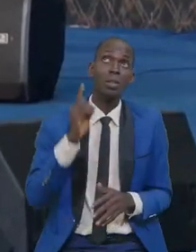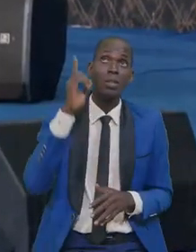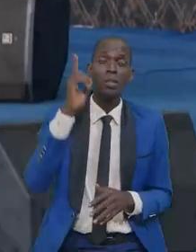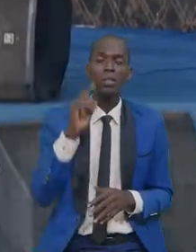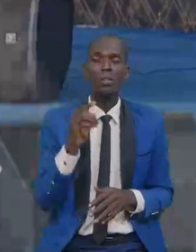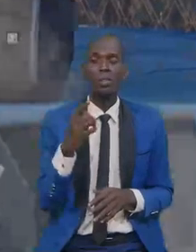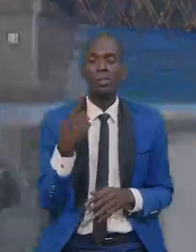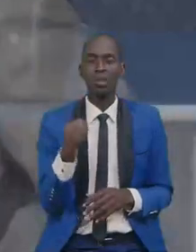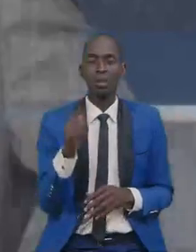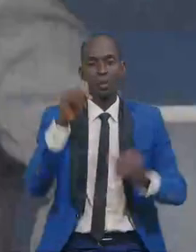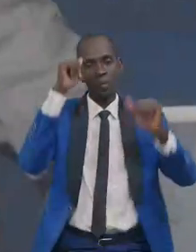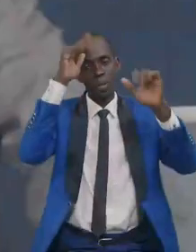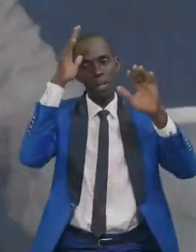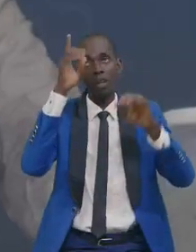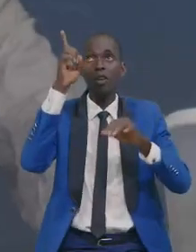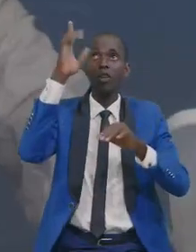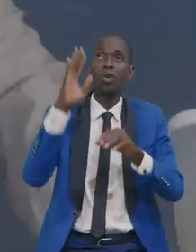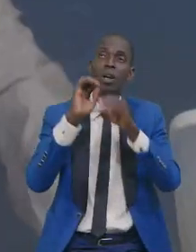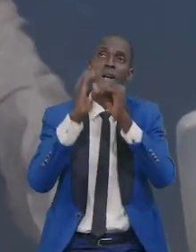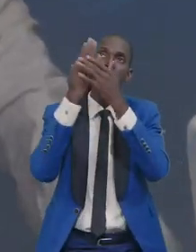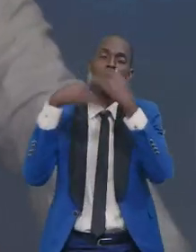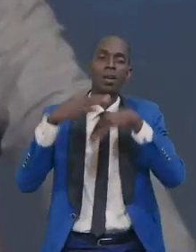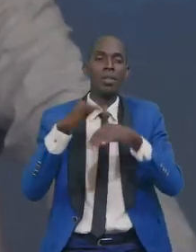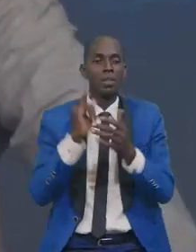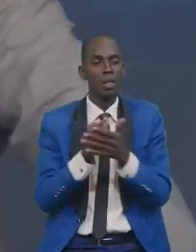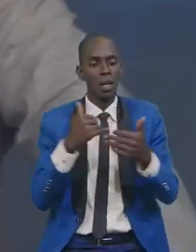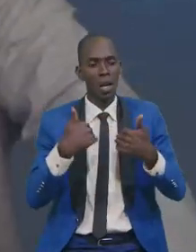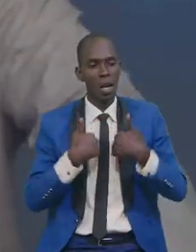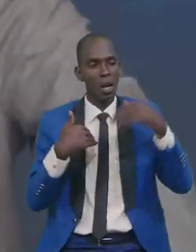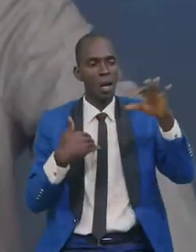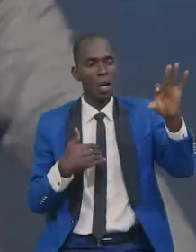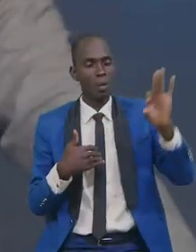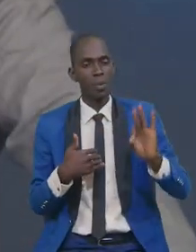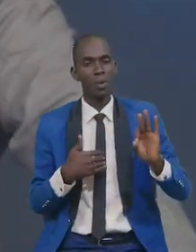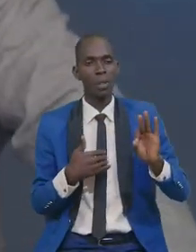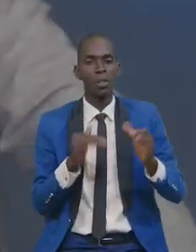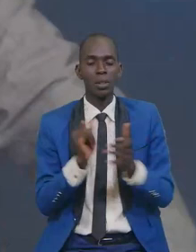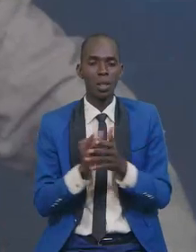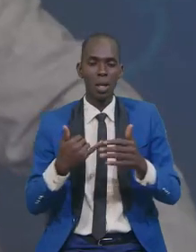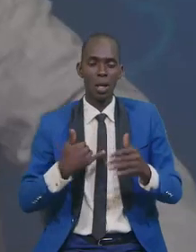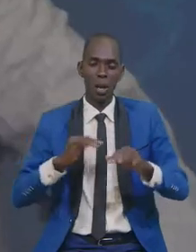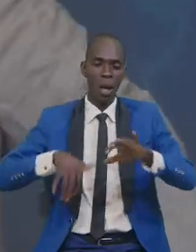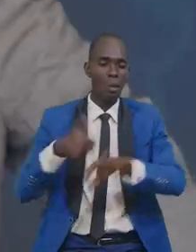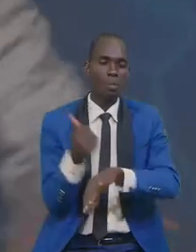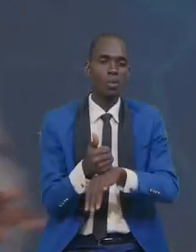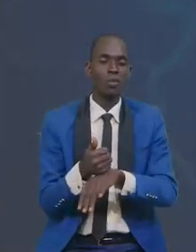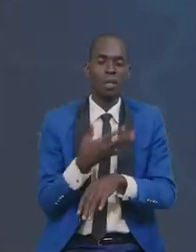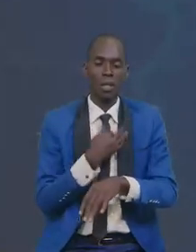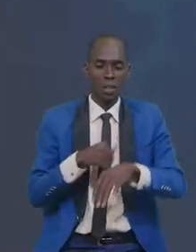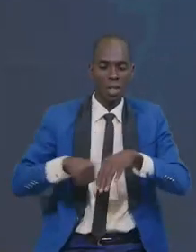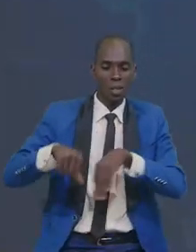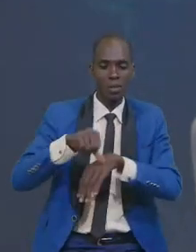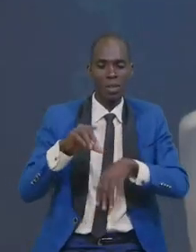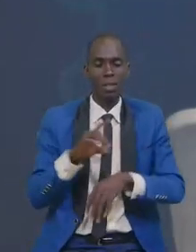C'est le Père, Dieu, au ciel, qui l'a établi, qui l'a approuvé et qui